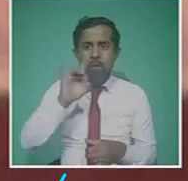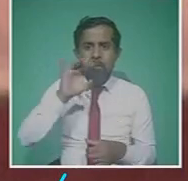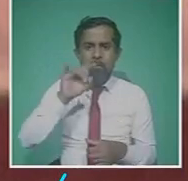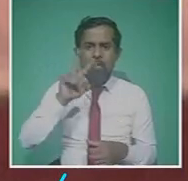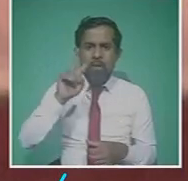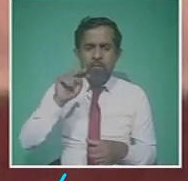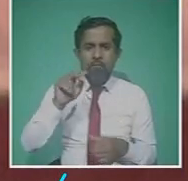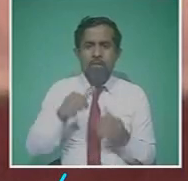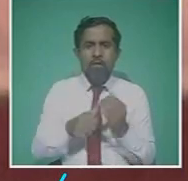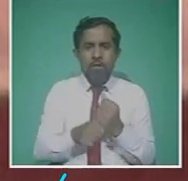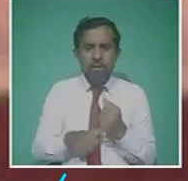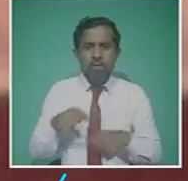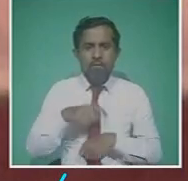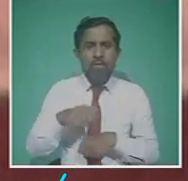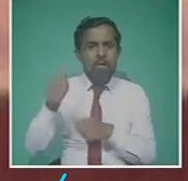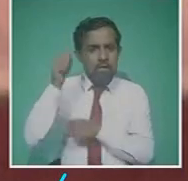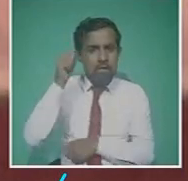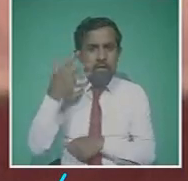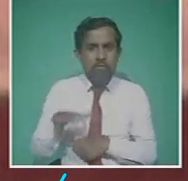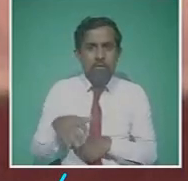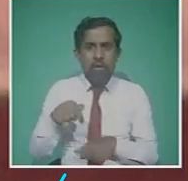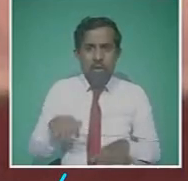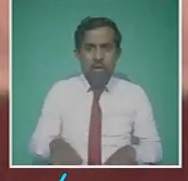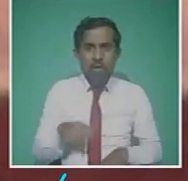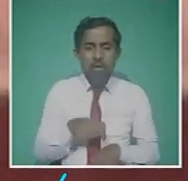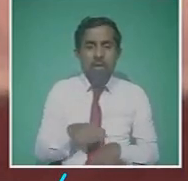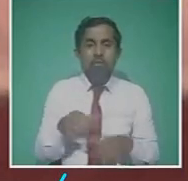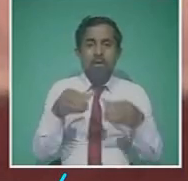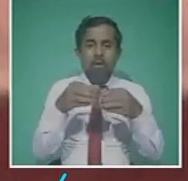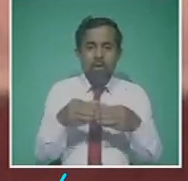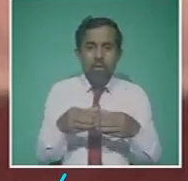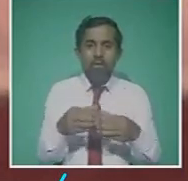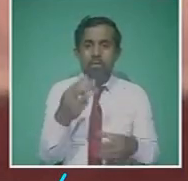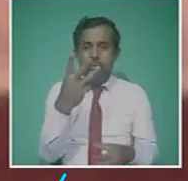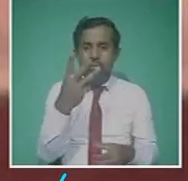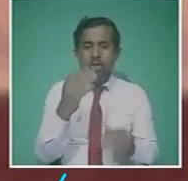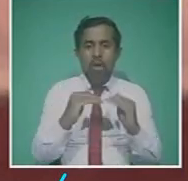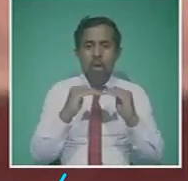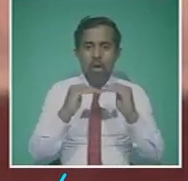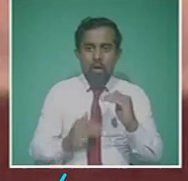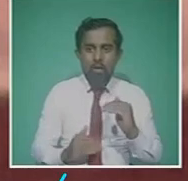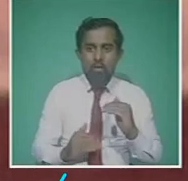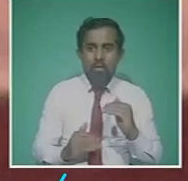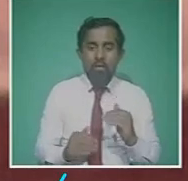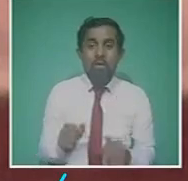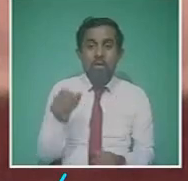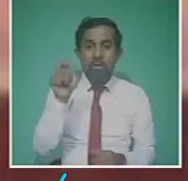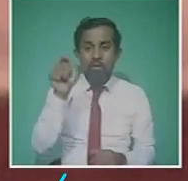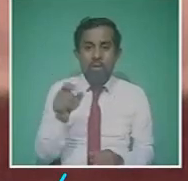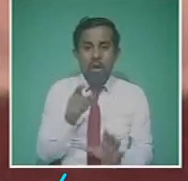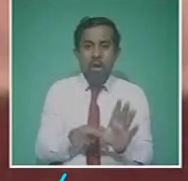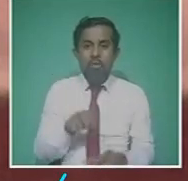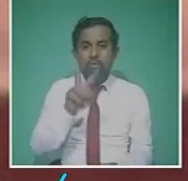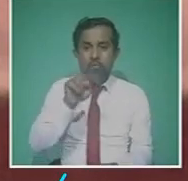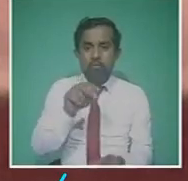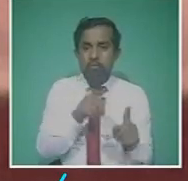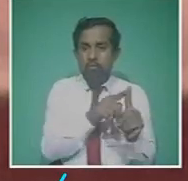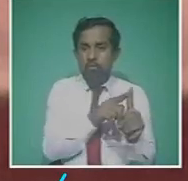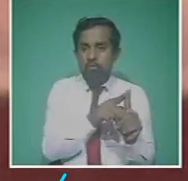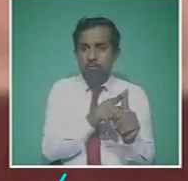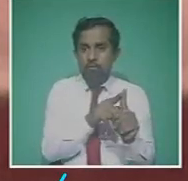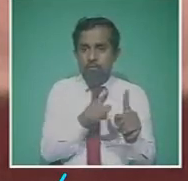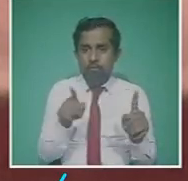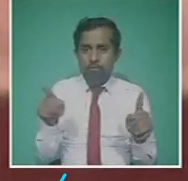wisak niyojane karpu kala yatti puna. Ada එතුමාගේ කණ්ඩායම තුනට වැටිලත් එතුමා ඒ අවුරුදු 20